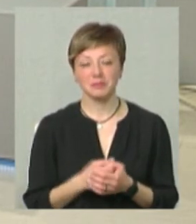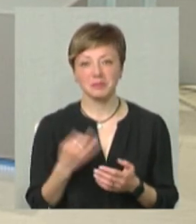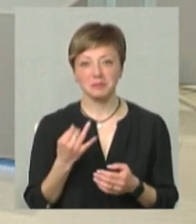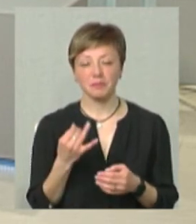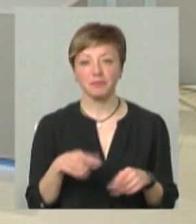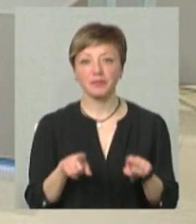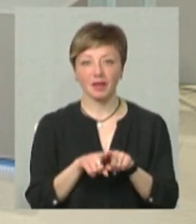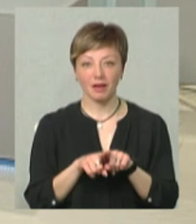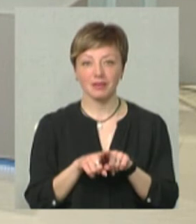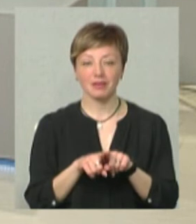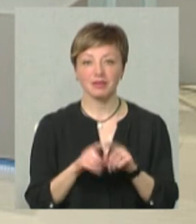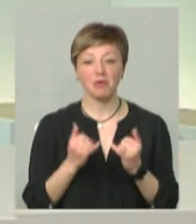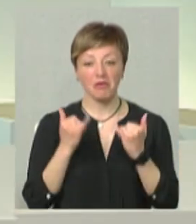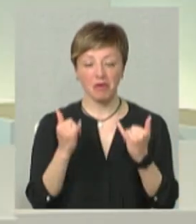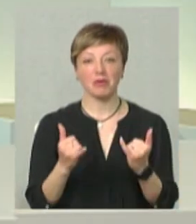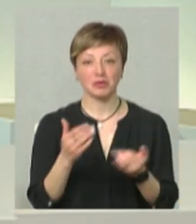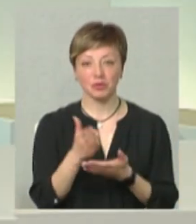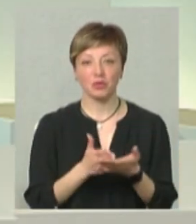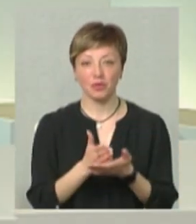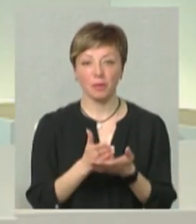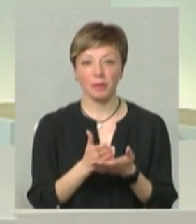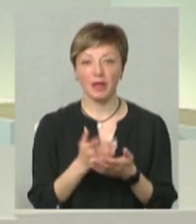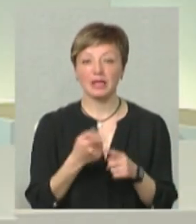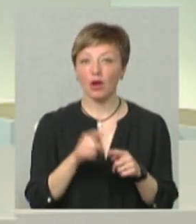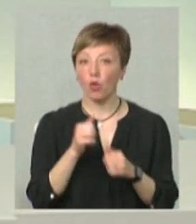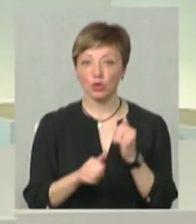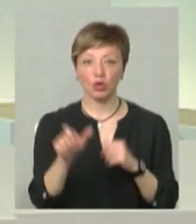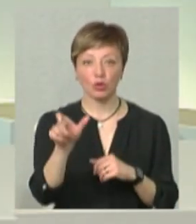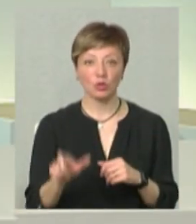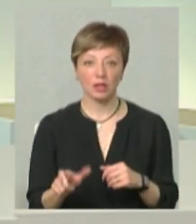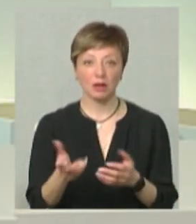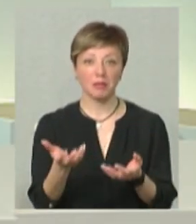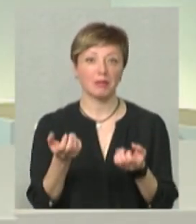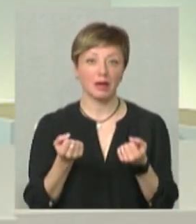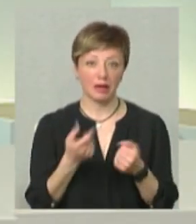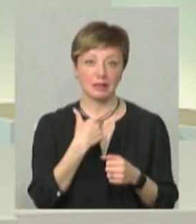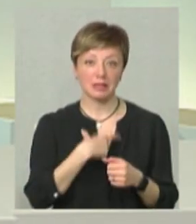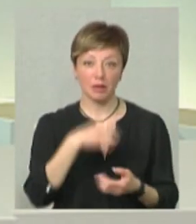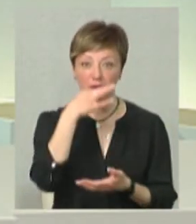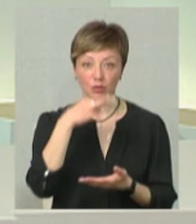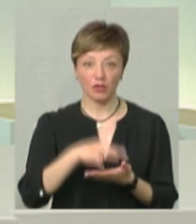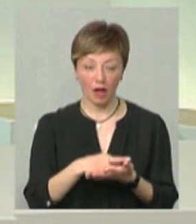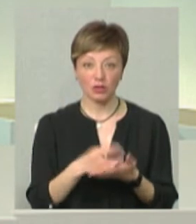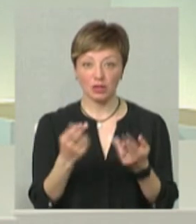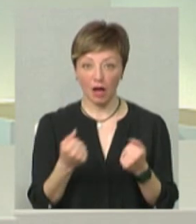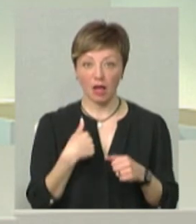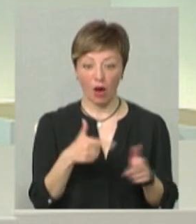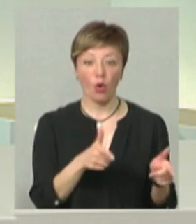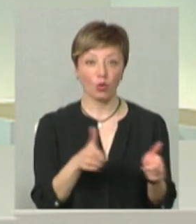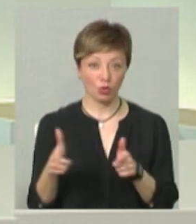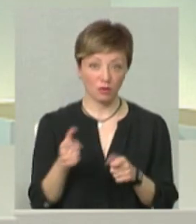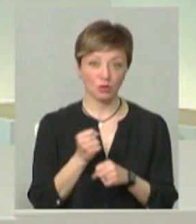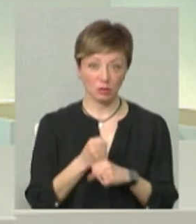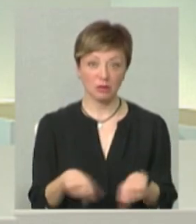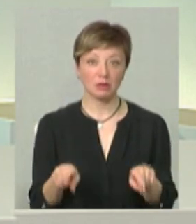Напевно, заслуговує на повагу. Ви знаєте, це кожна людина бере на себе відповідальність, що я готова